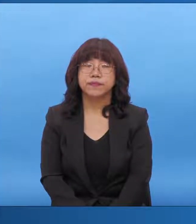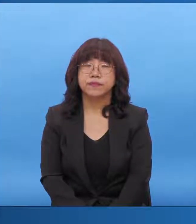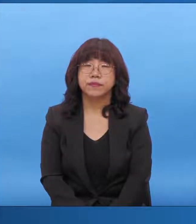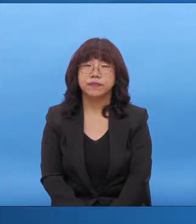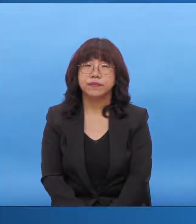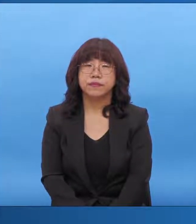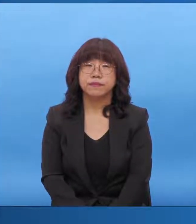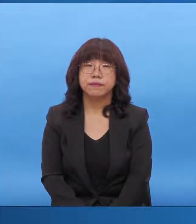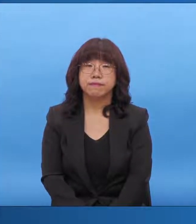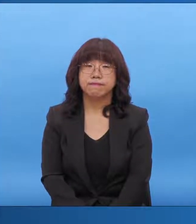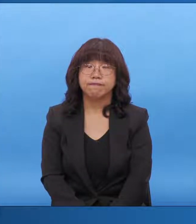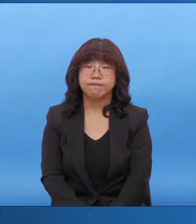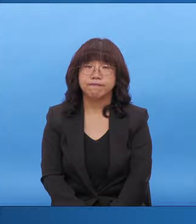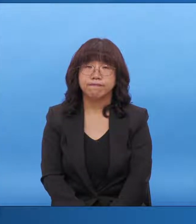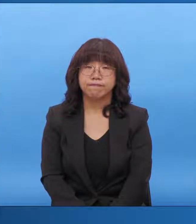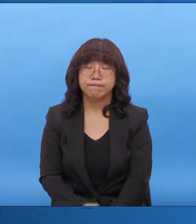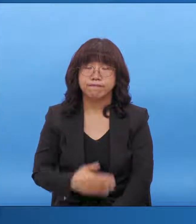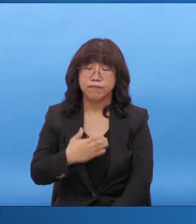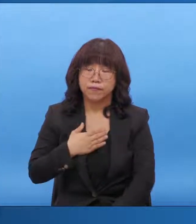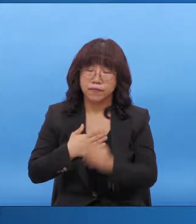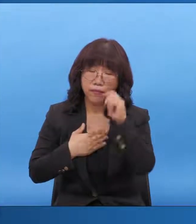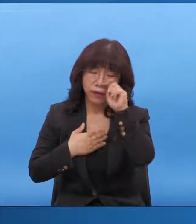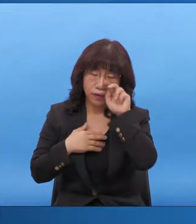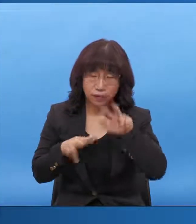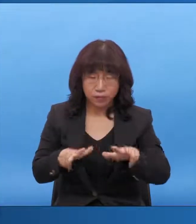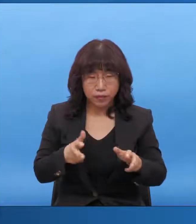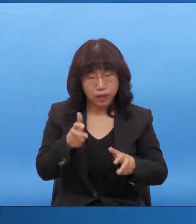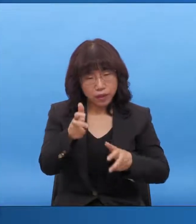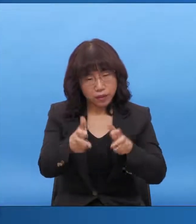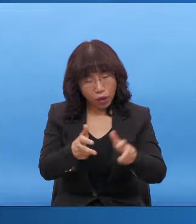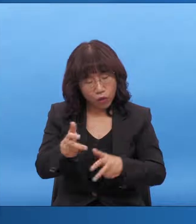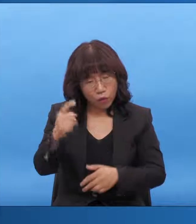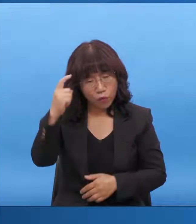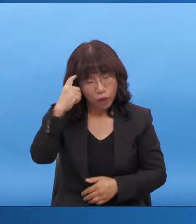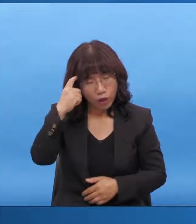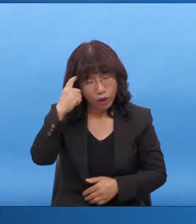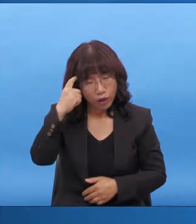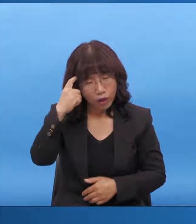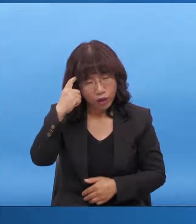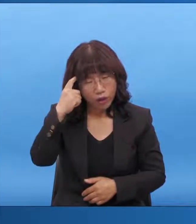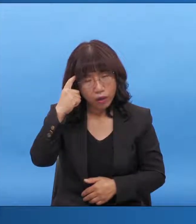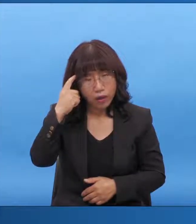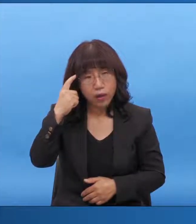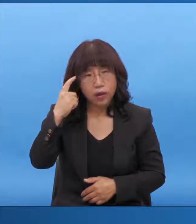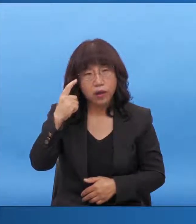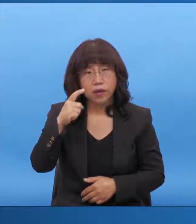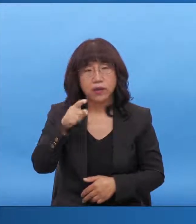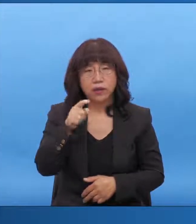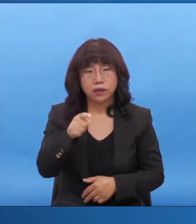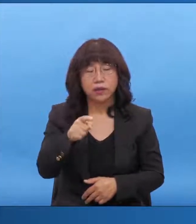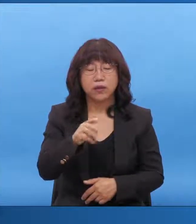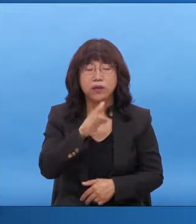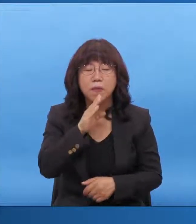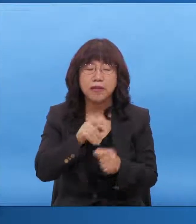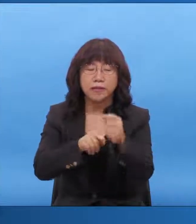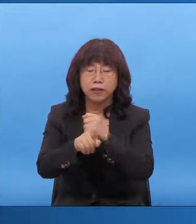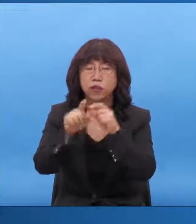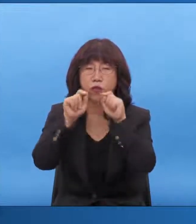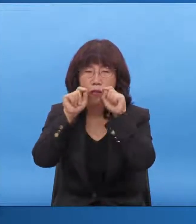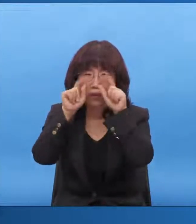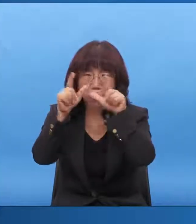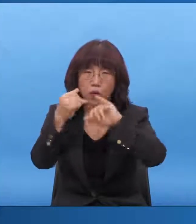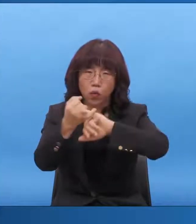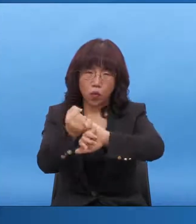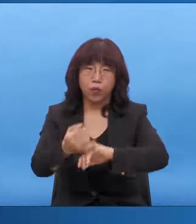end of everything. 내가 산업은 왜 해야 되느냐 Why must I do my business? 하는 진정한 이유를 깨달아요. 세 Okay. 가지입니다. Again, you have